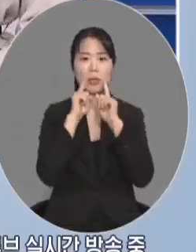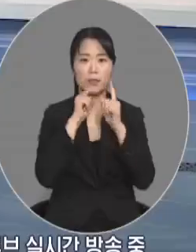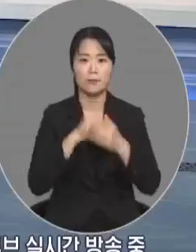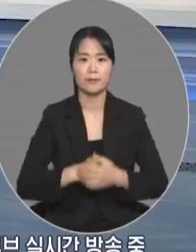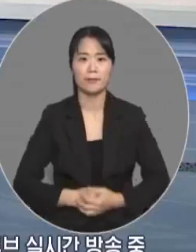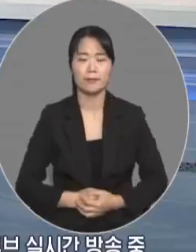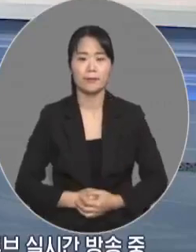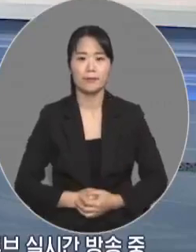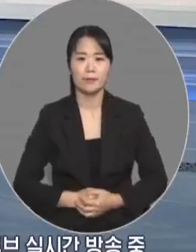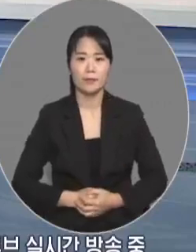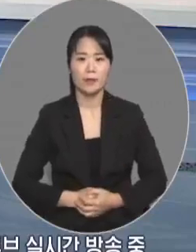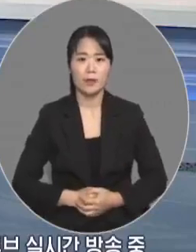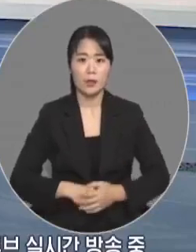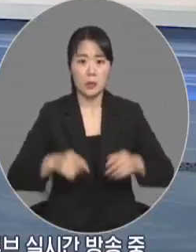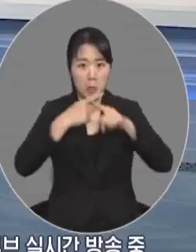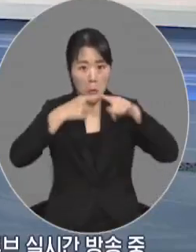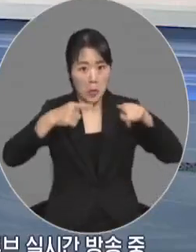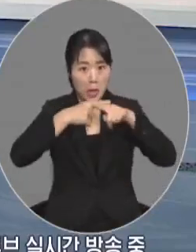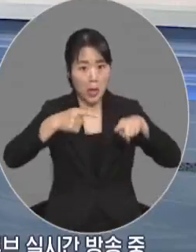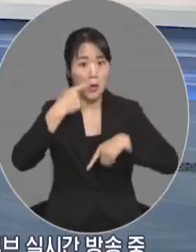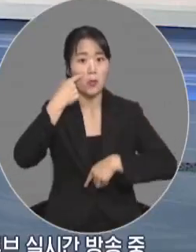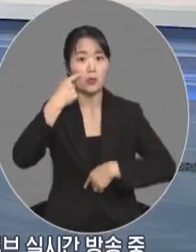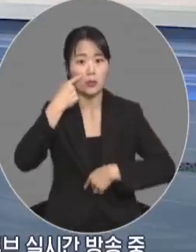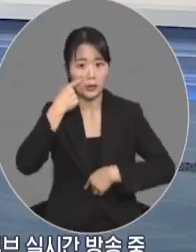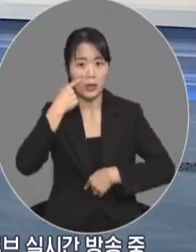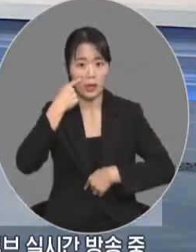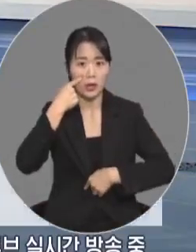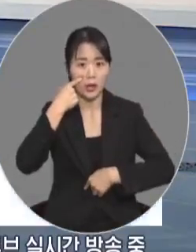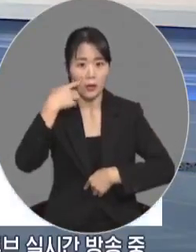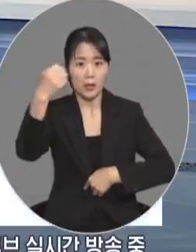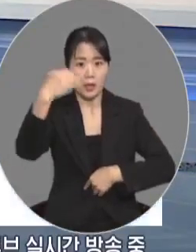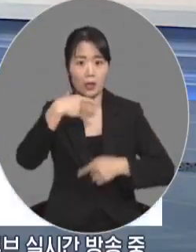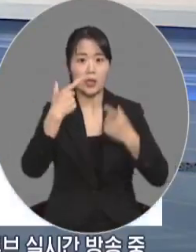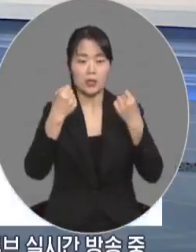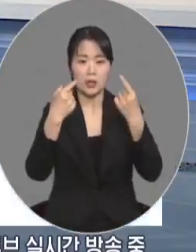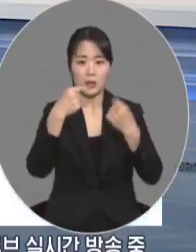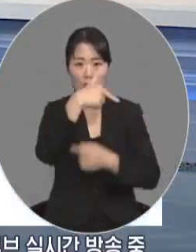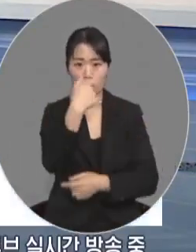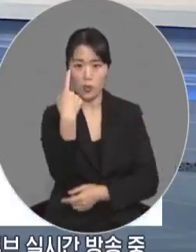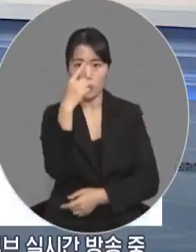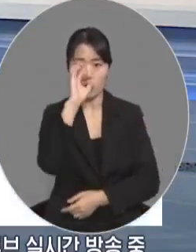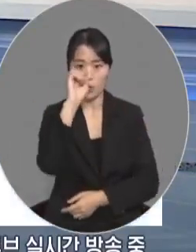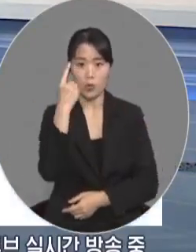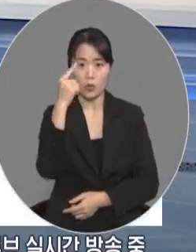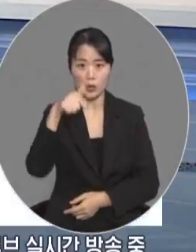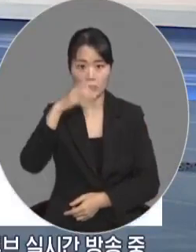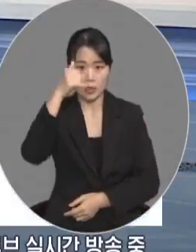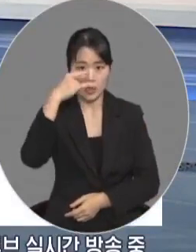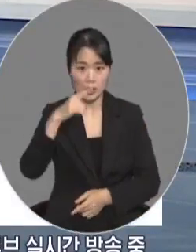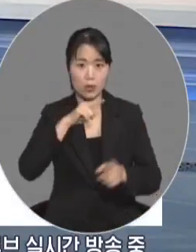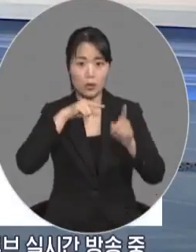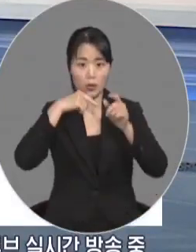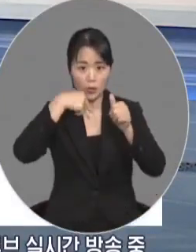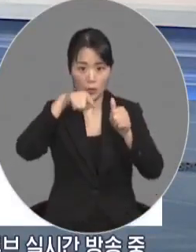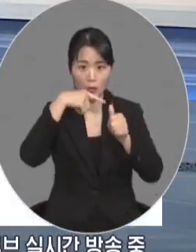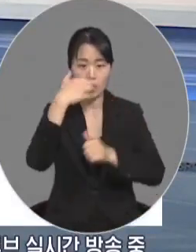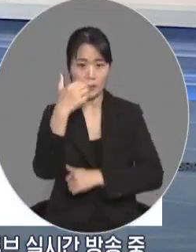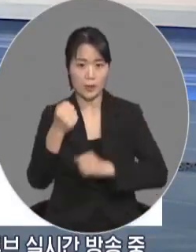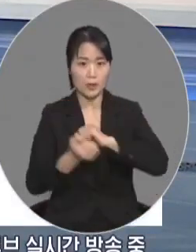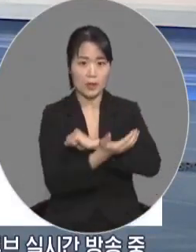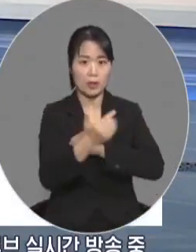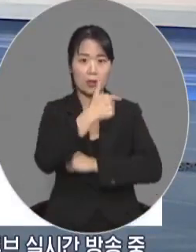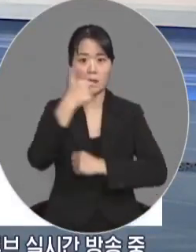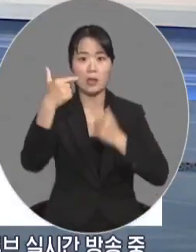배 기자 분석대로 이번 선거는 그야말로 고 노우키 교육감을 빼고는 이야기할 수가 없는데 노우키